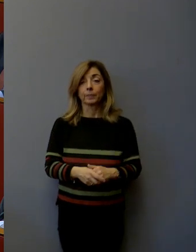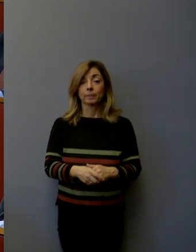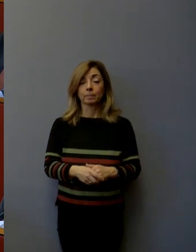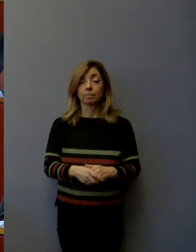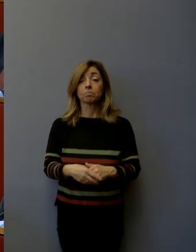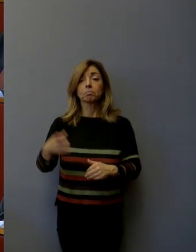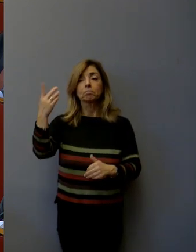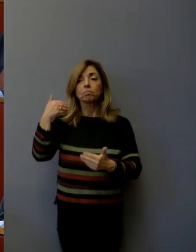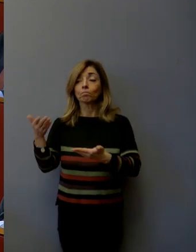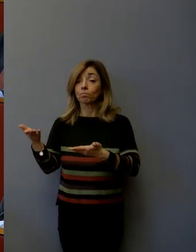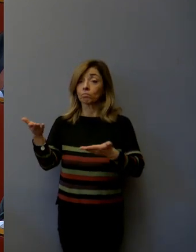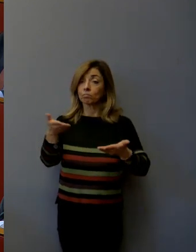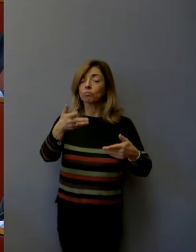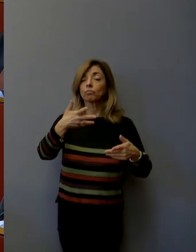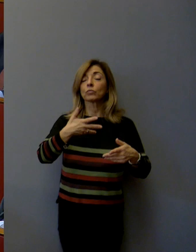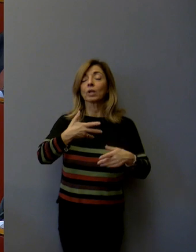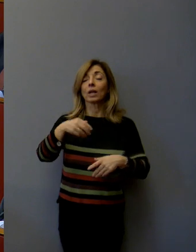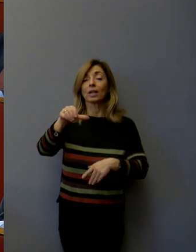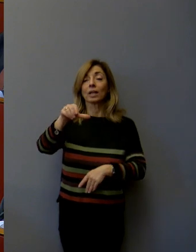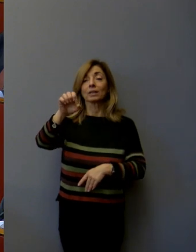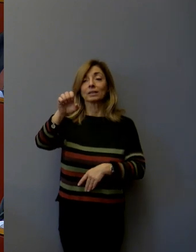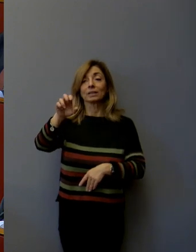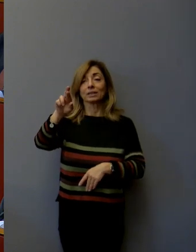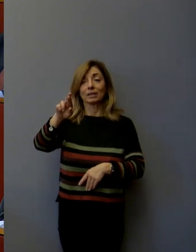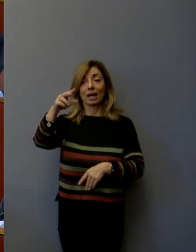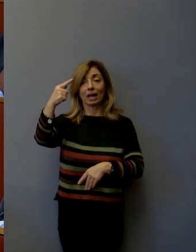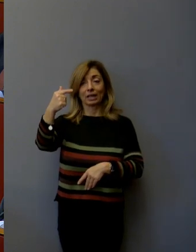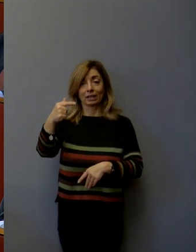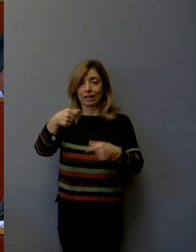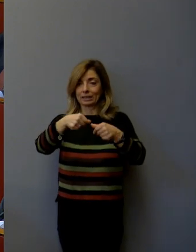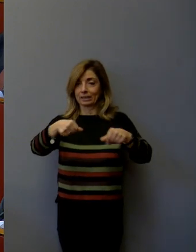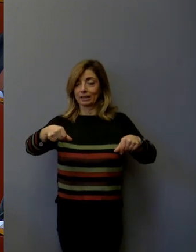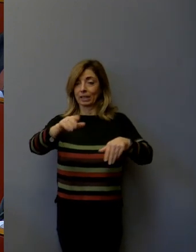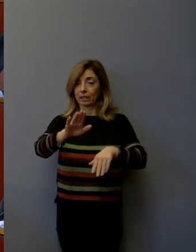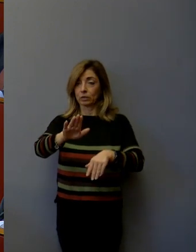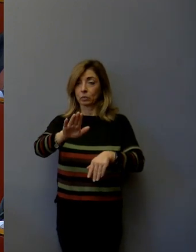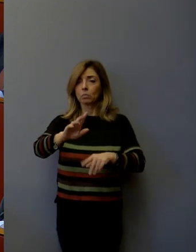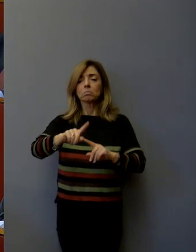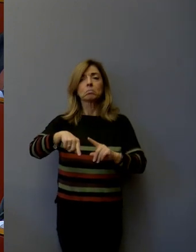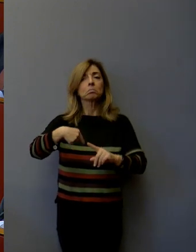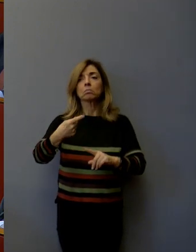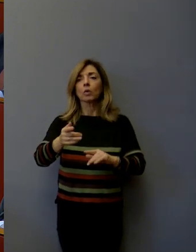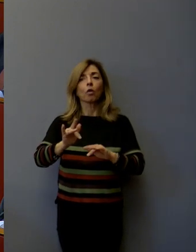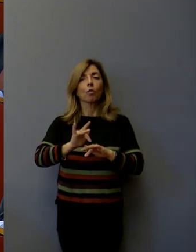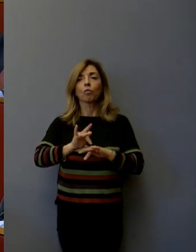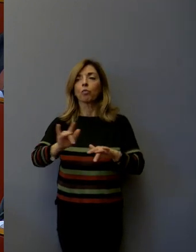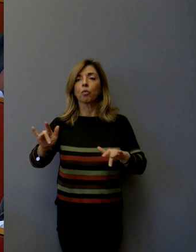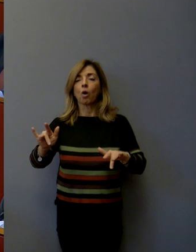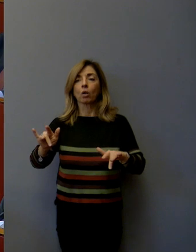ospitava il Sert fino a poco tempo fa Dopodiché è rimasta totalmente vuota e inutilizzata